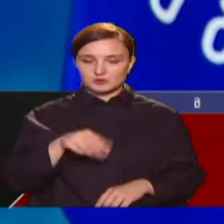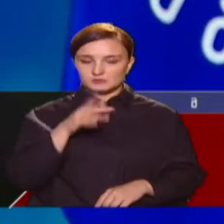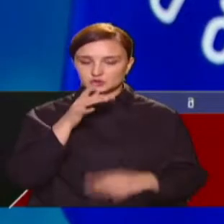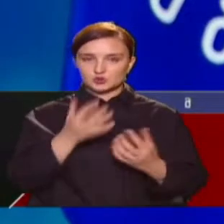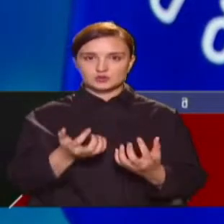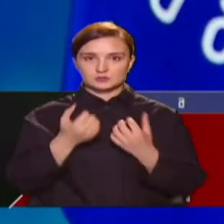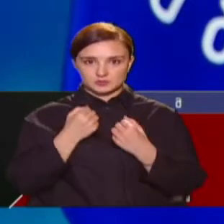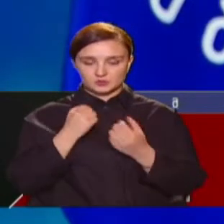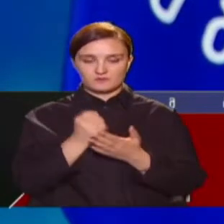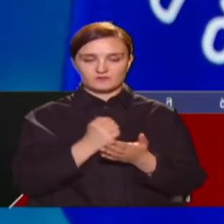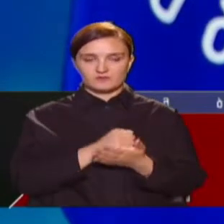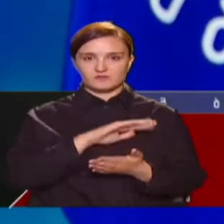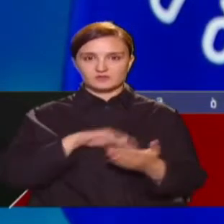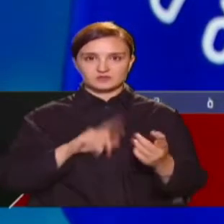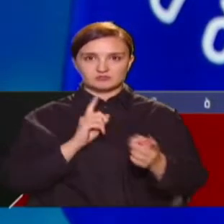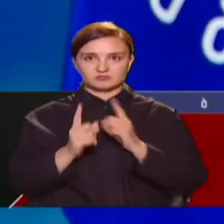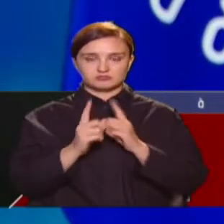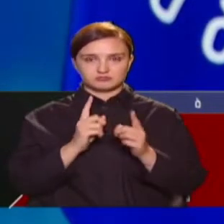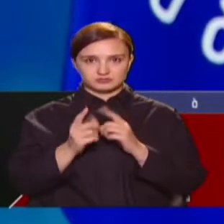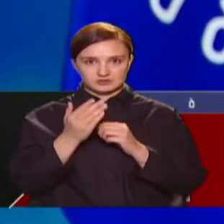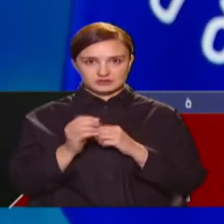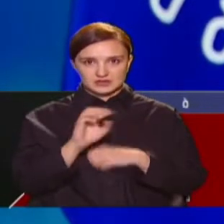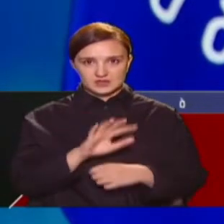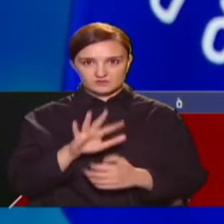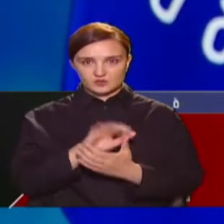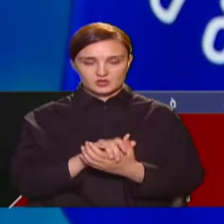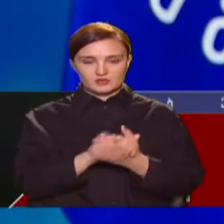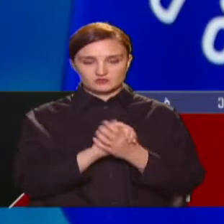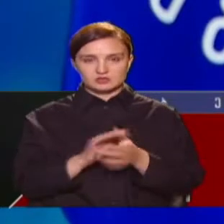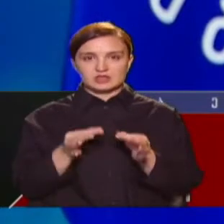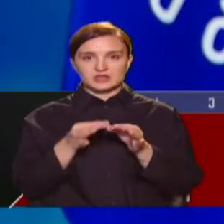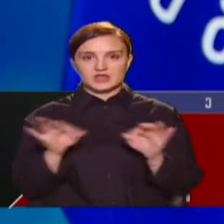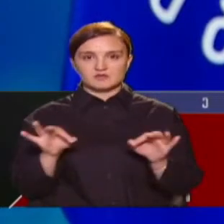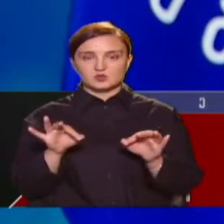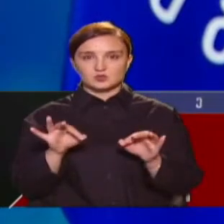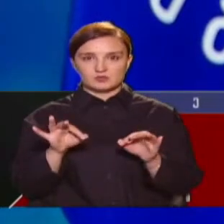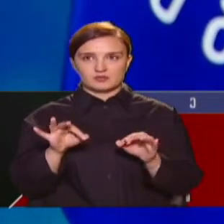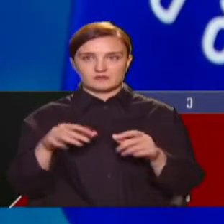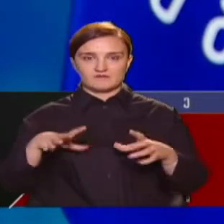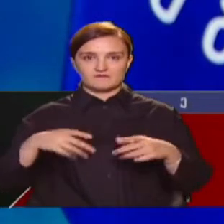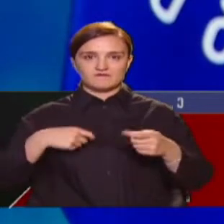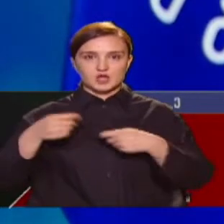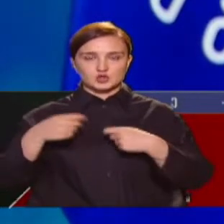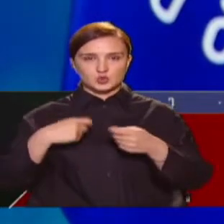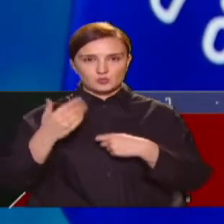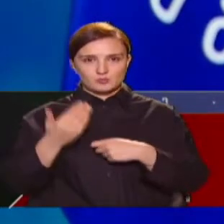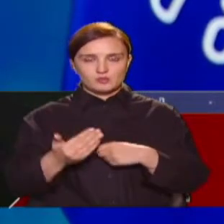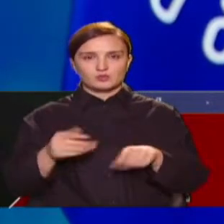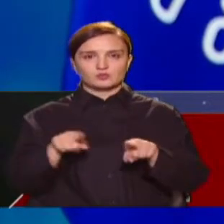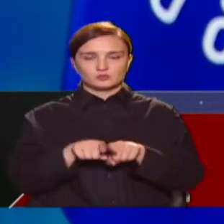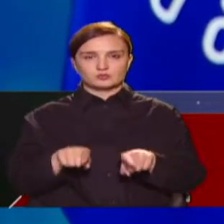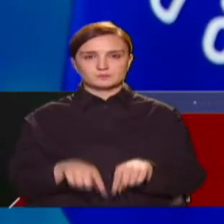მიიღო უვიზო მიმოსვლის რეჟიმი ევროკავშირთან, მიიღო თავისუფალი ვაჭრობის რეჟიმი ევროკავშირთან, მიიღო